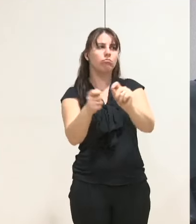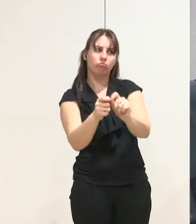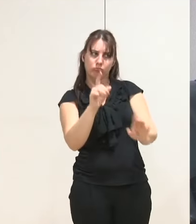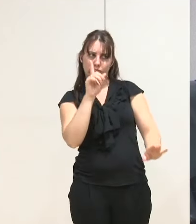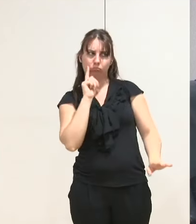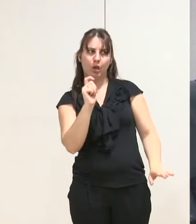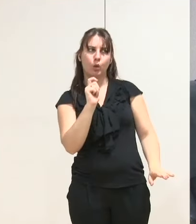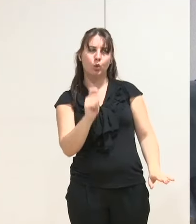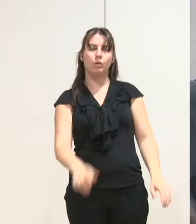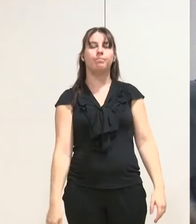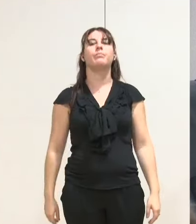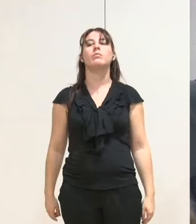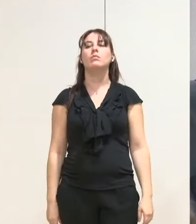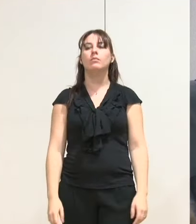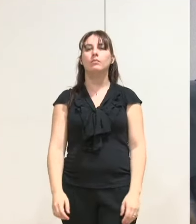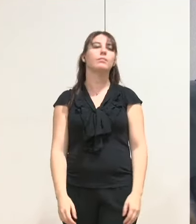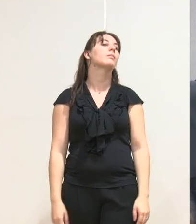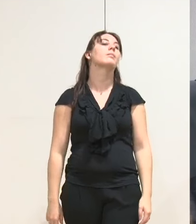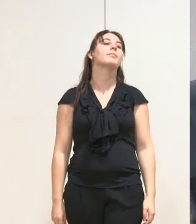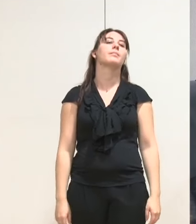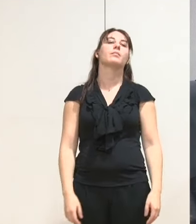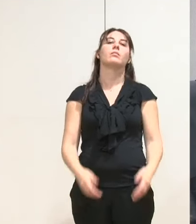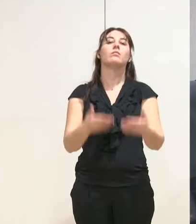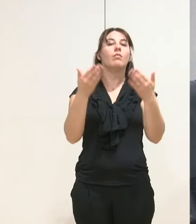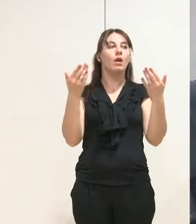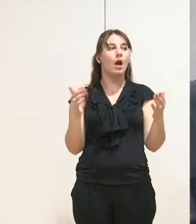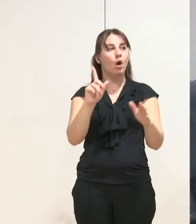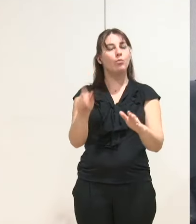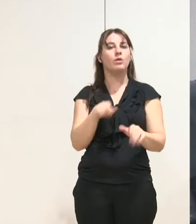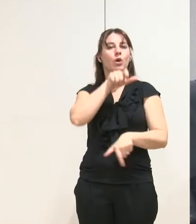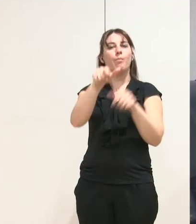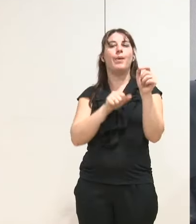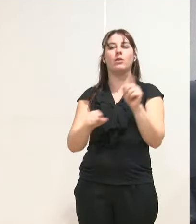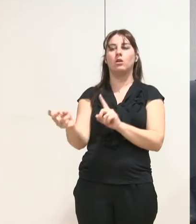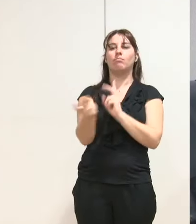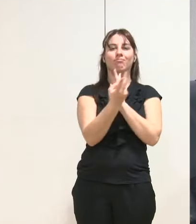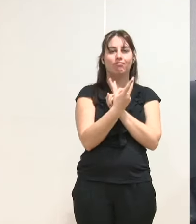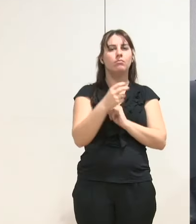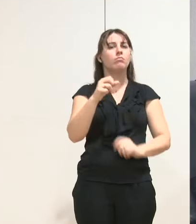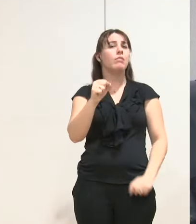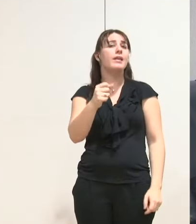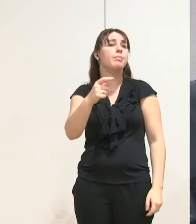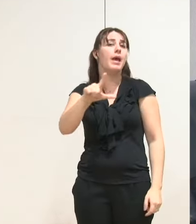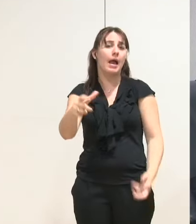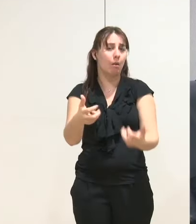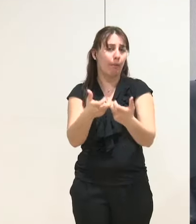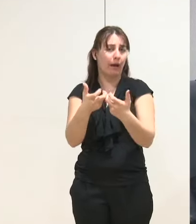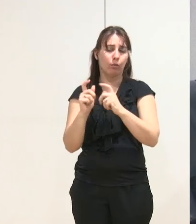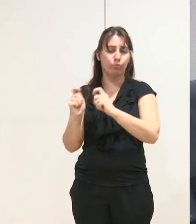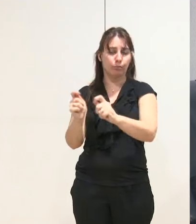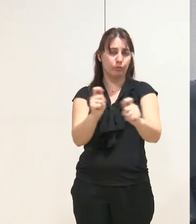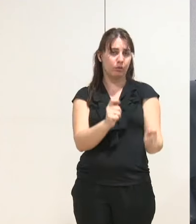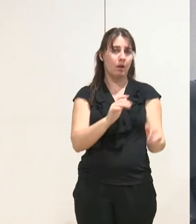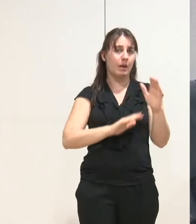là au-delà de la désignation des des représentants dans laaspl au fond cette